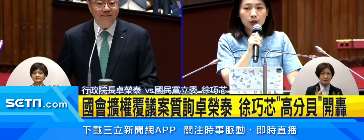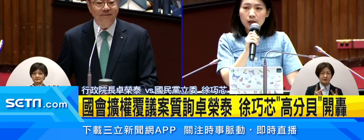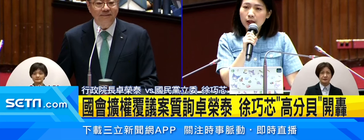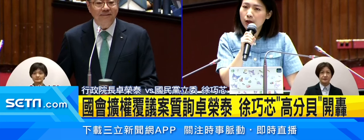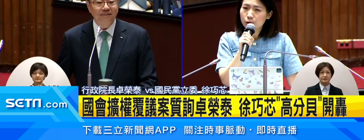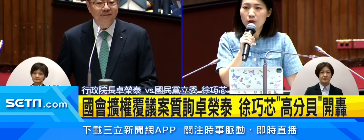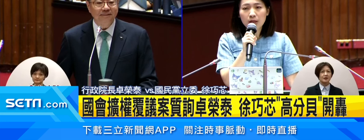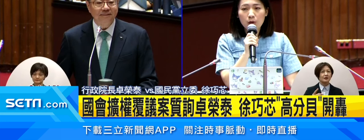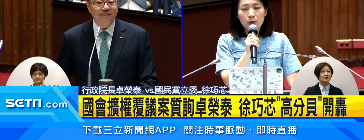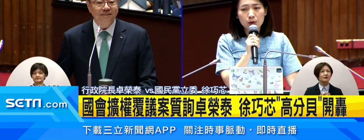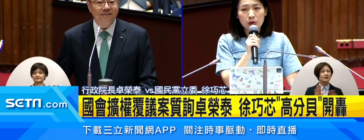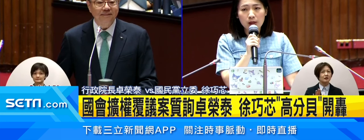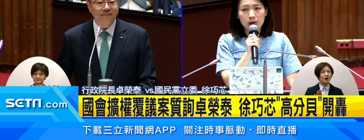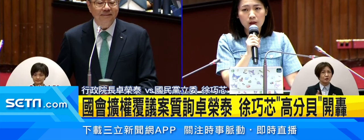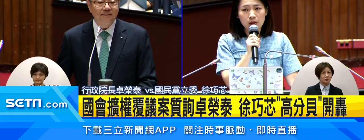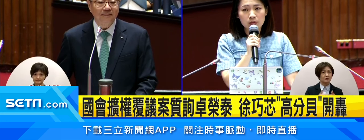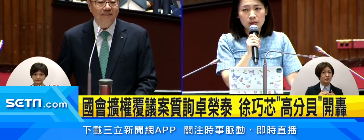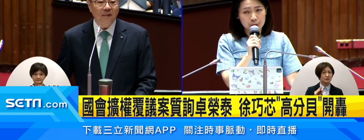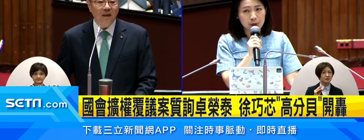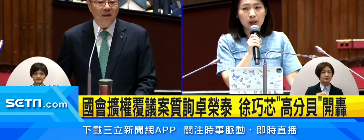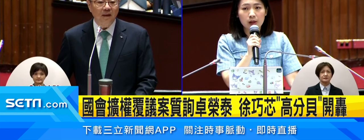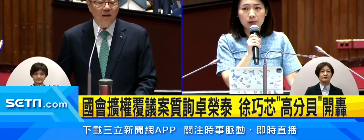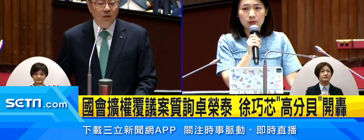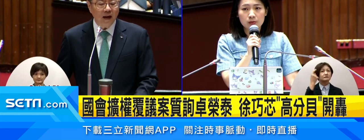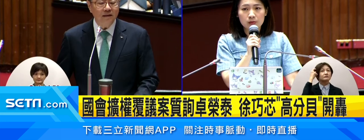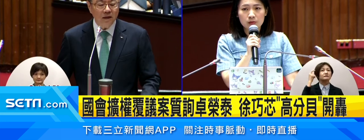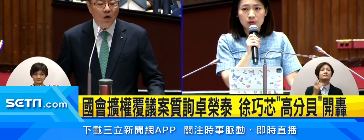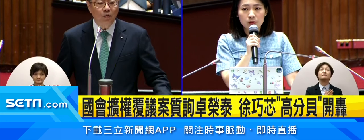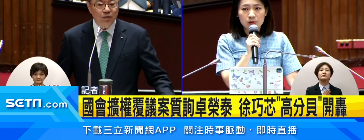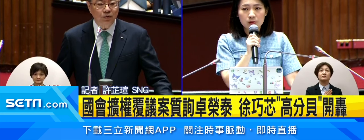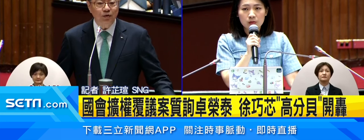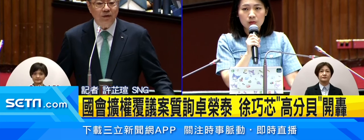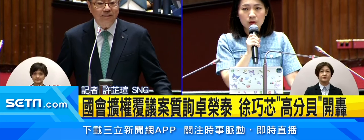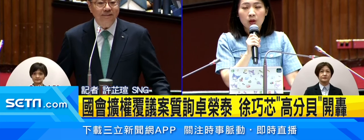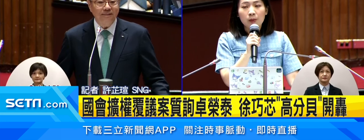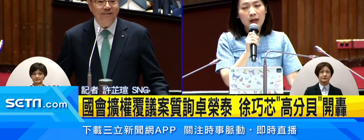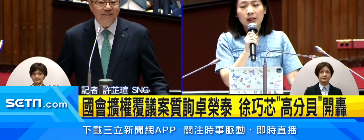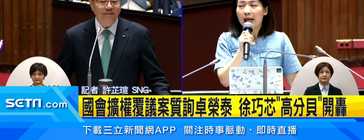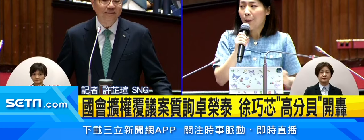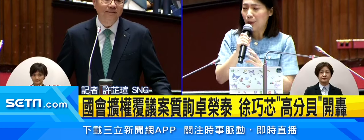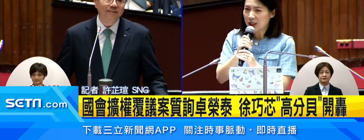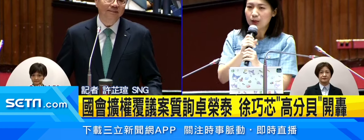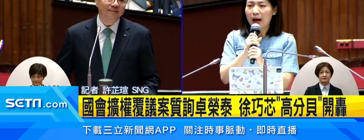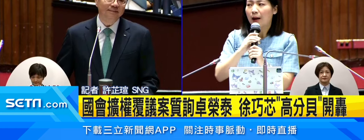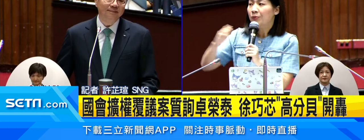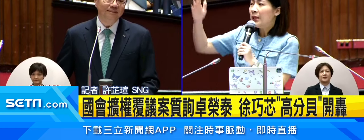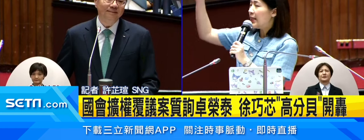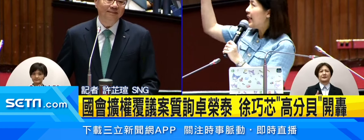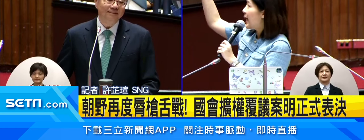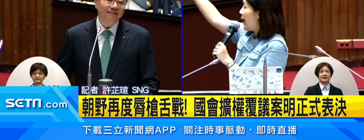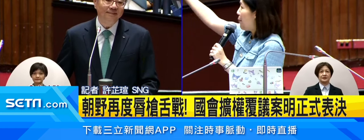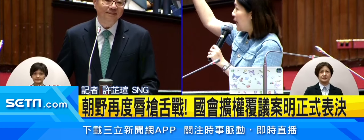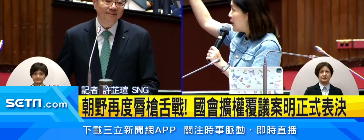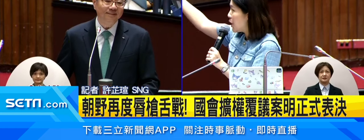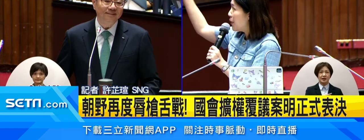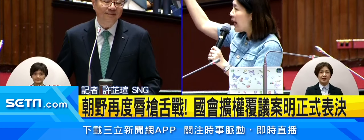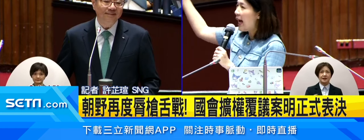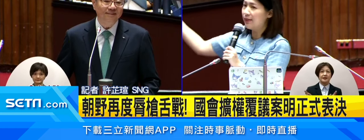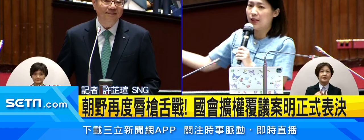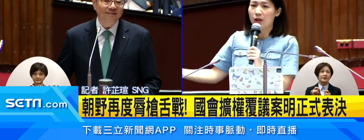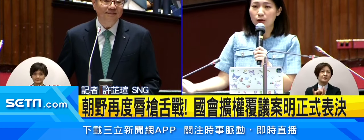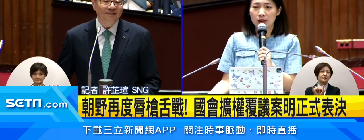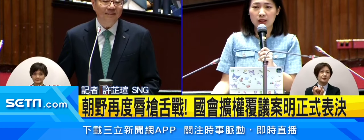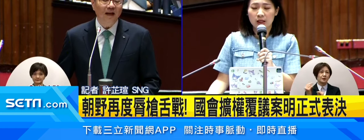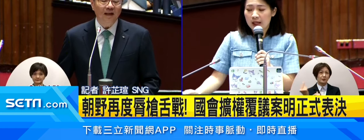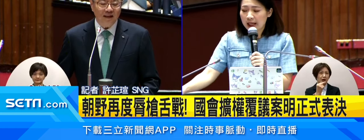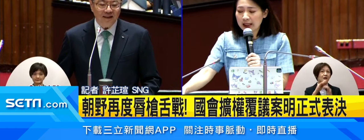或许有调整，都是一样。调整的内容重要或不重要？ 老师可以听到徐小新炮轰说，这个卓荣泰呢给民众发的图卡是七大理由，但是给立法